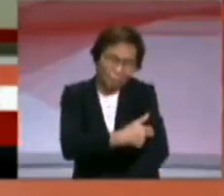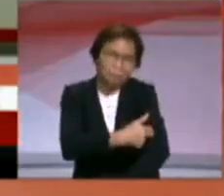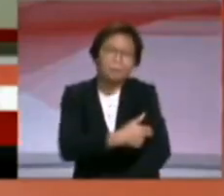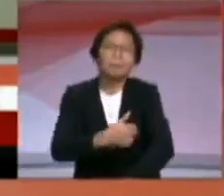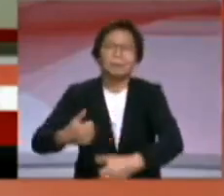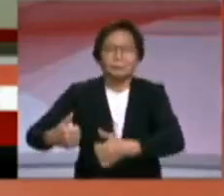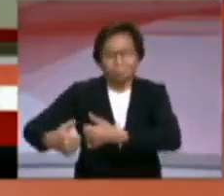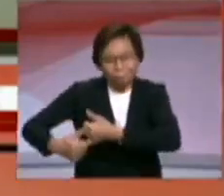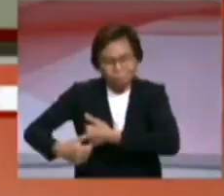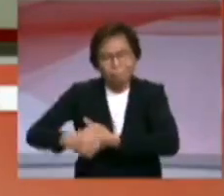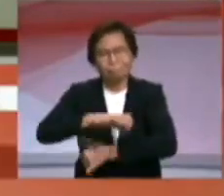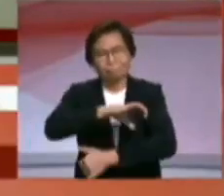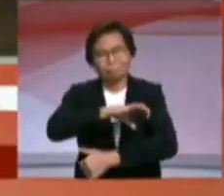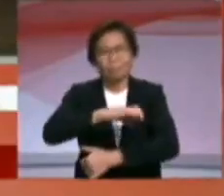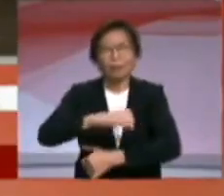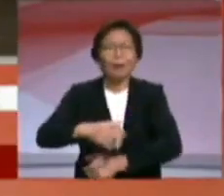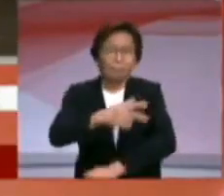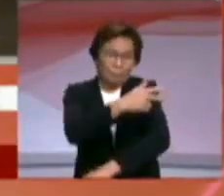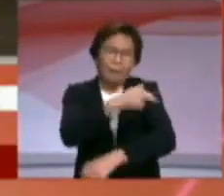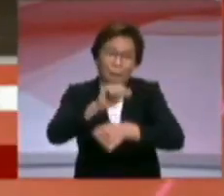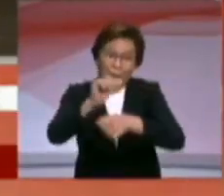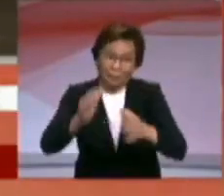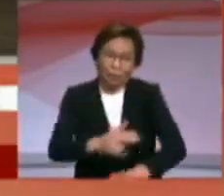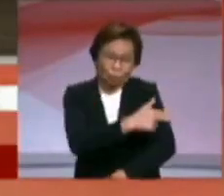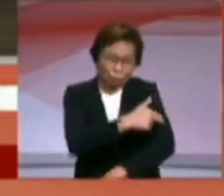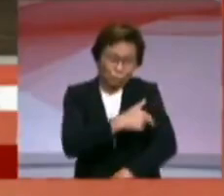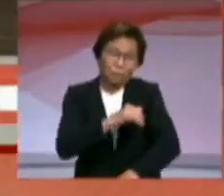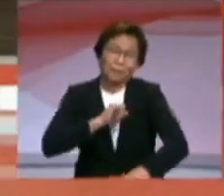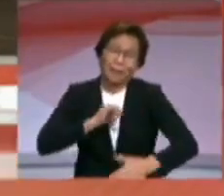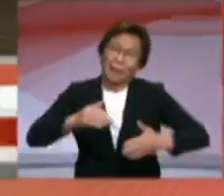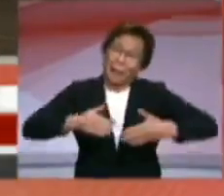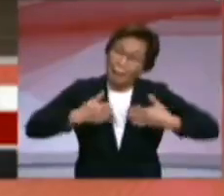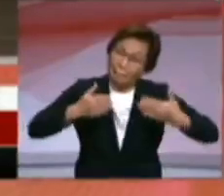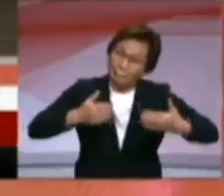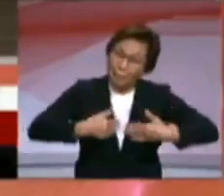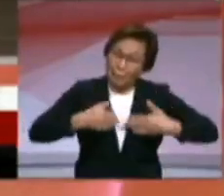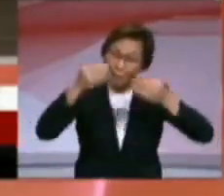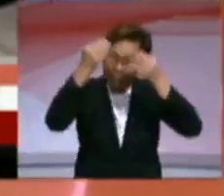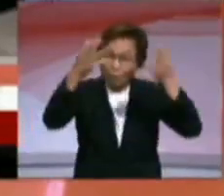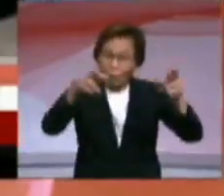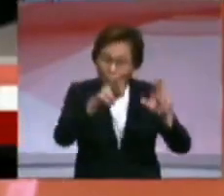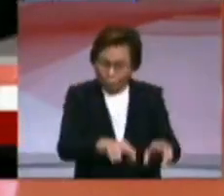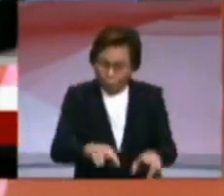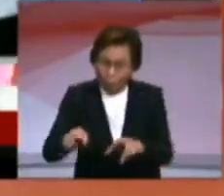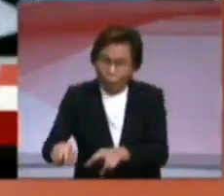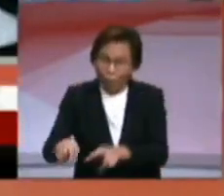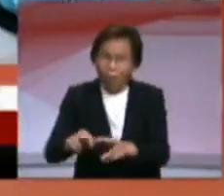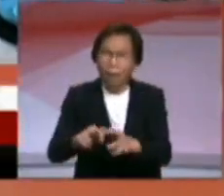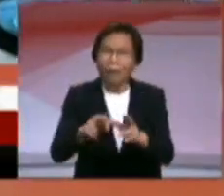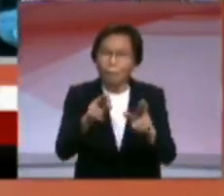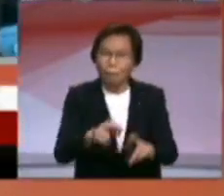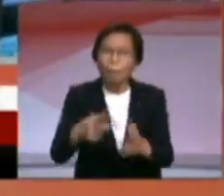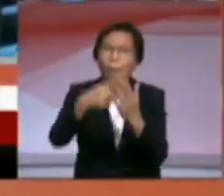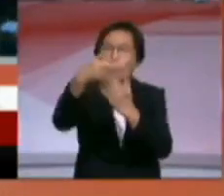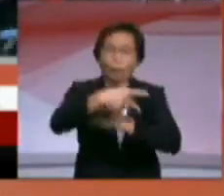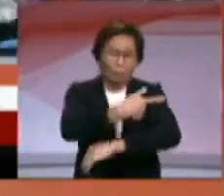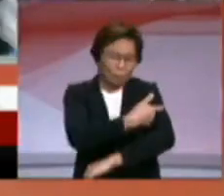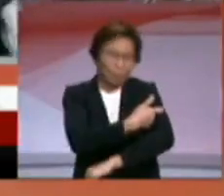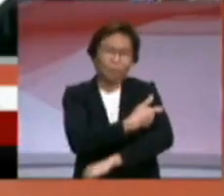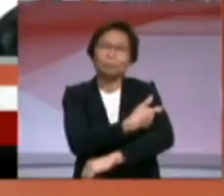Sukacita saya mengumumkan bahawa perancangan program vaksinasi kita adalah on